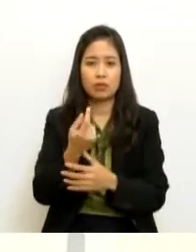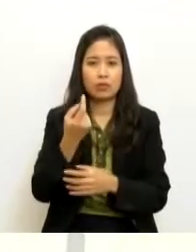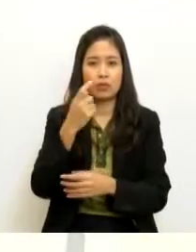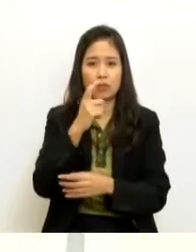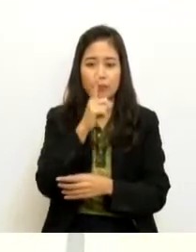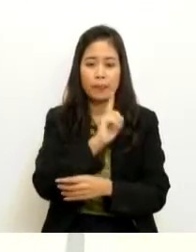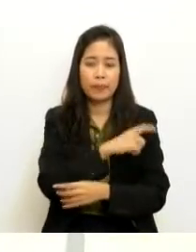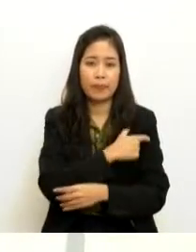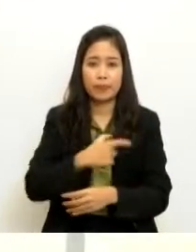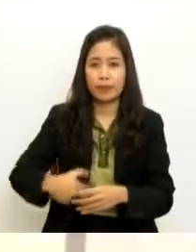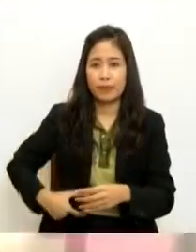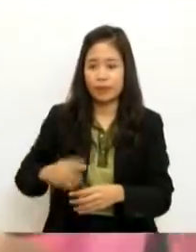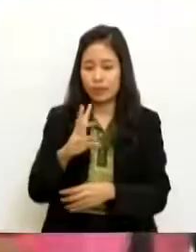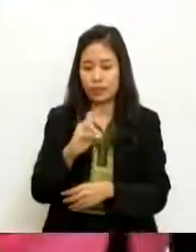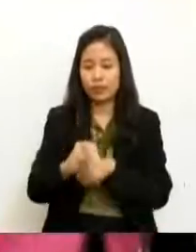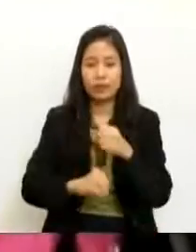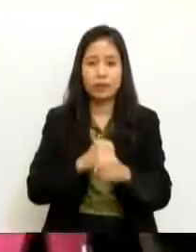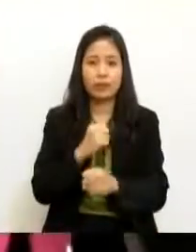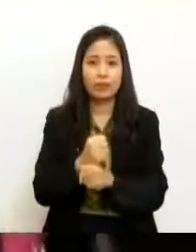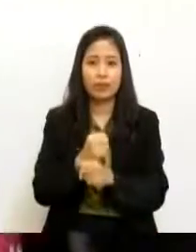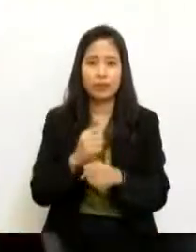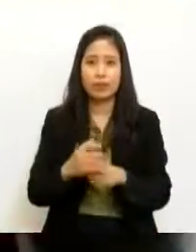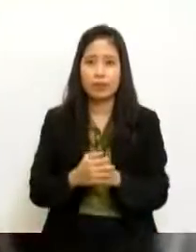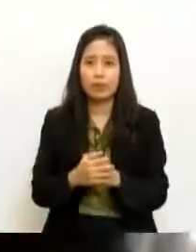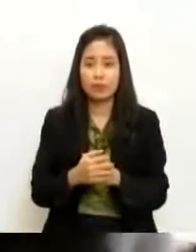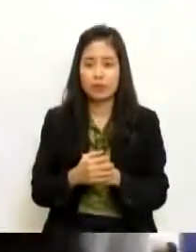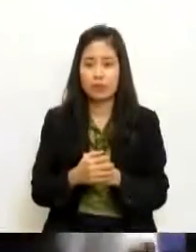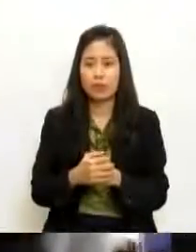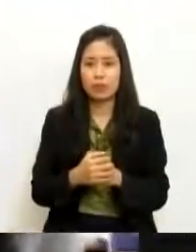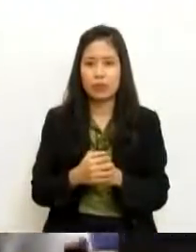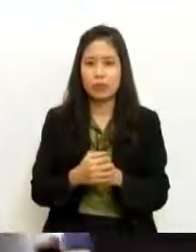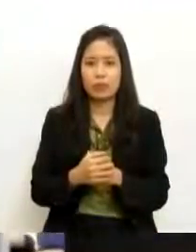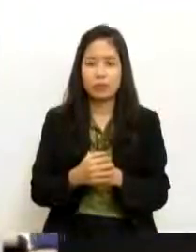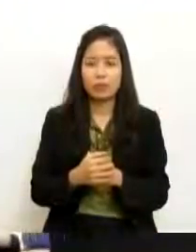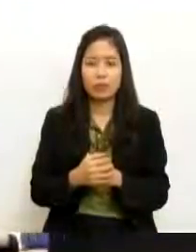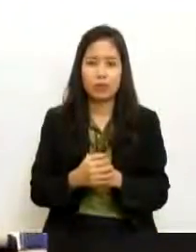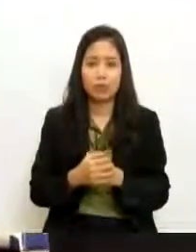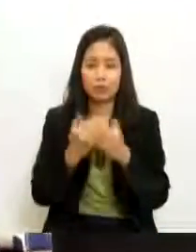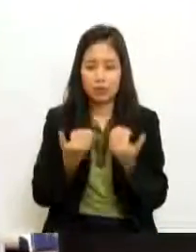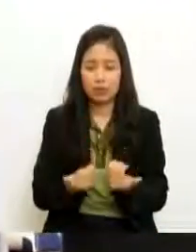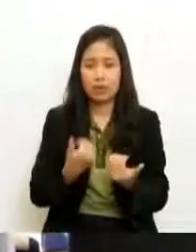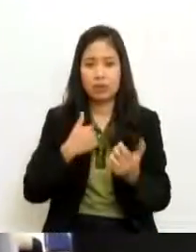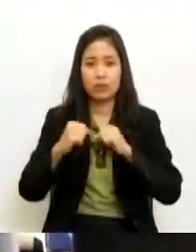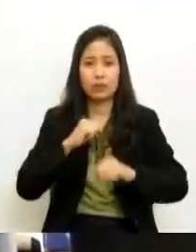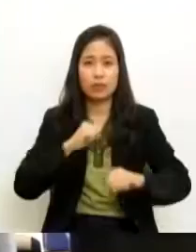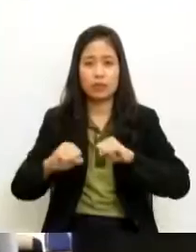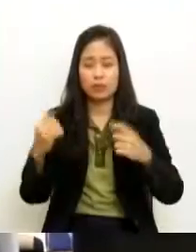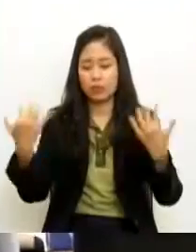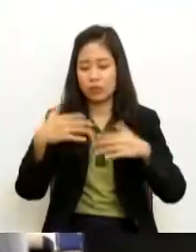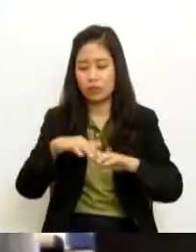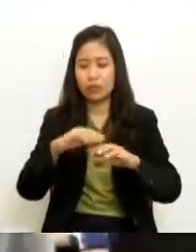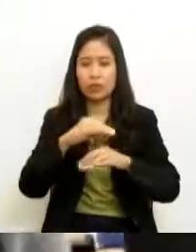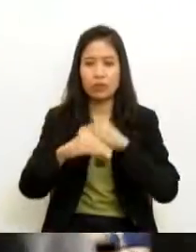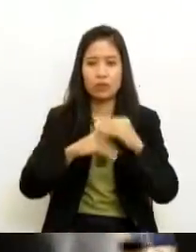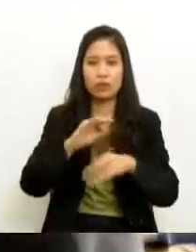ษาสมเด็จพระเทพรัตนราชสุดาสยามบรมราชกุมารีปัจจุบันมีเยาวชนเข้าร่วมโครงการทั้งสิ้นกว่